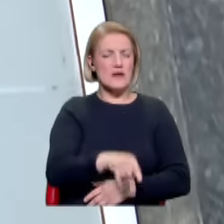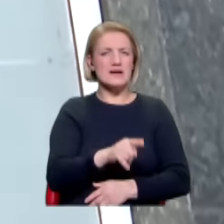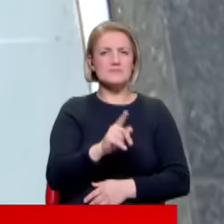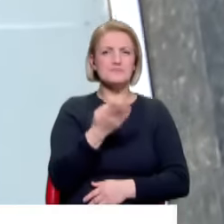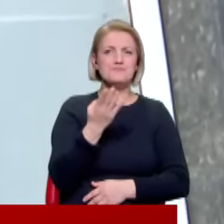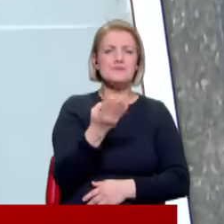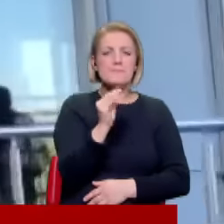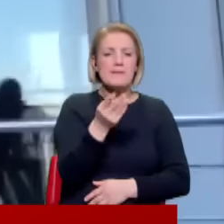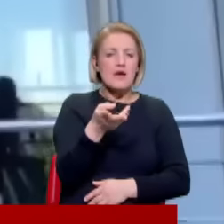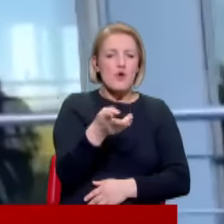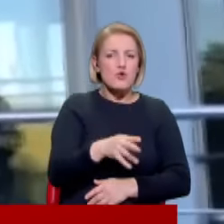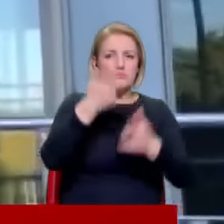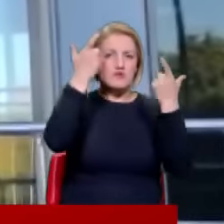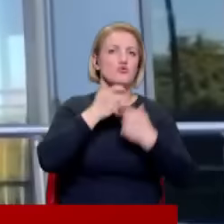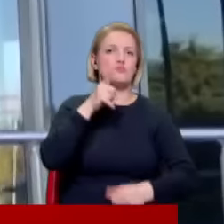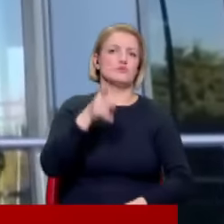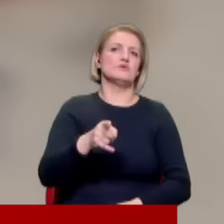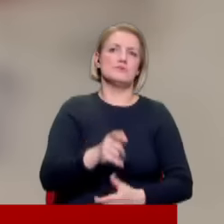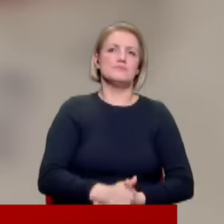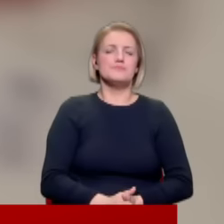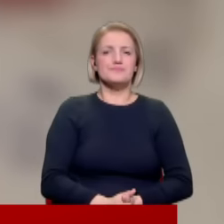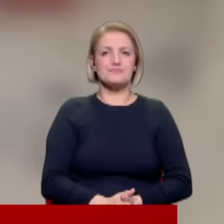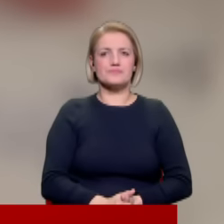sanıklar bebeklerin ölümünden de sorumlu tutuluyor.